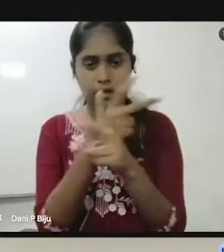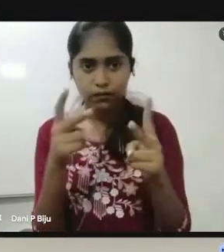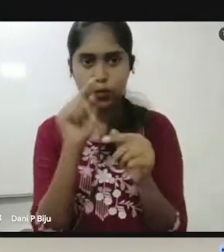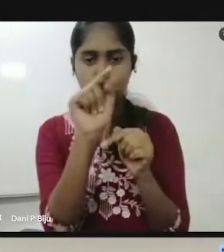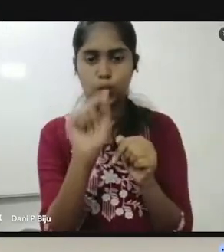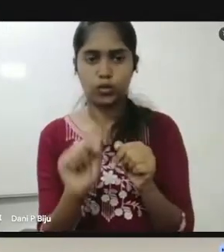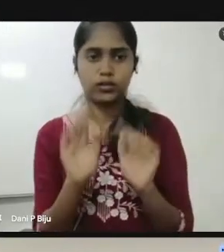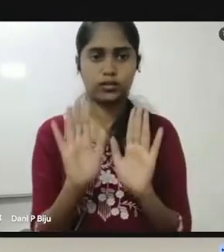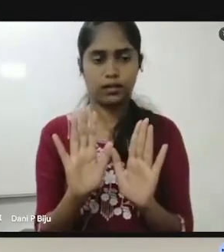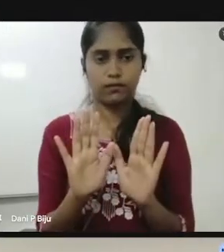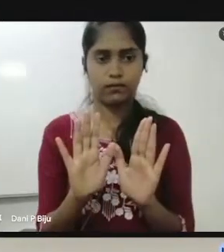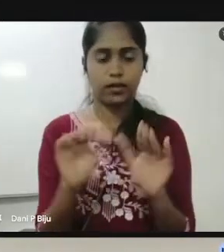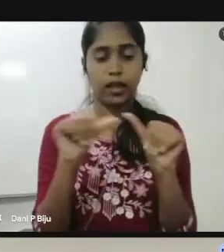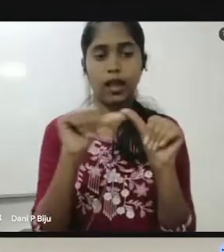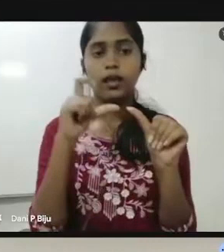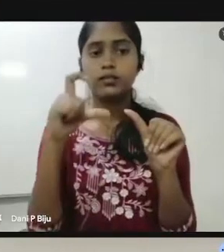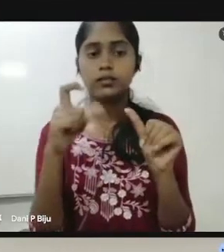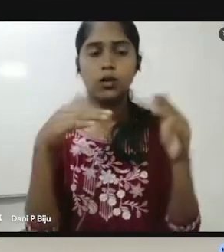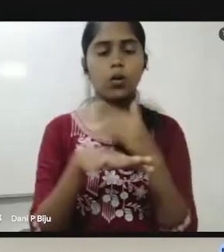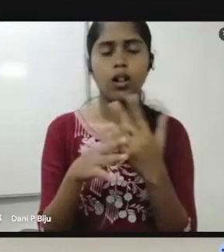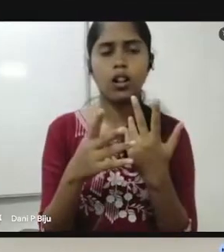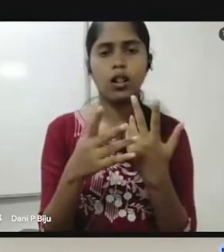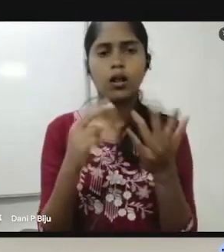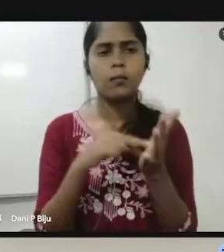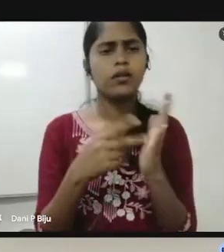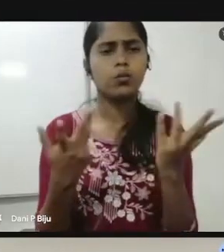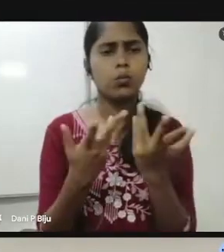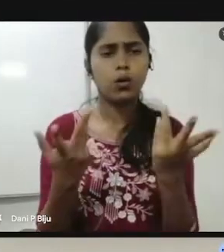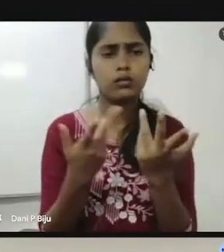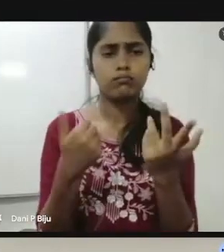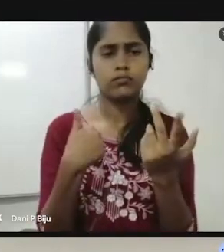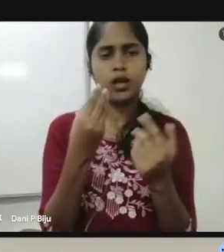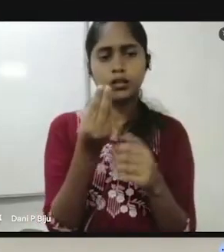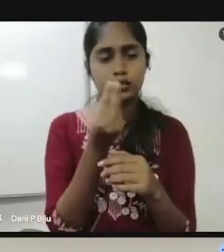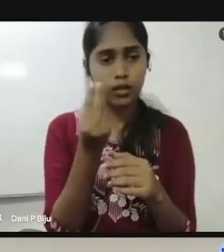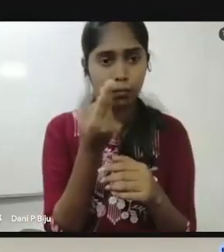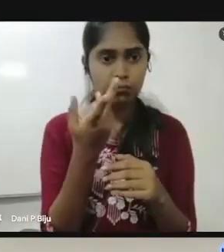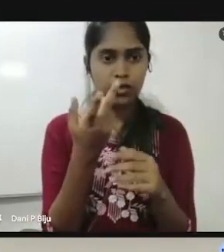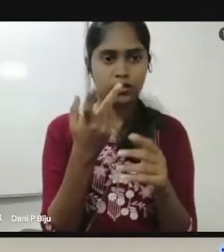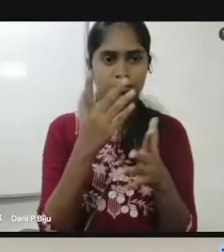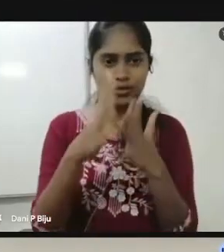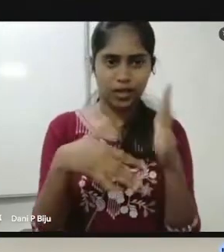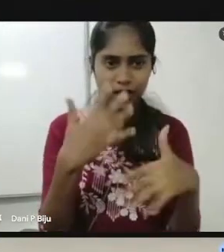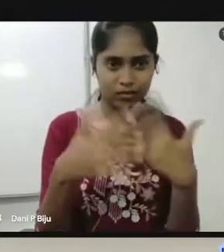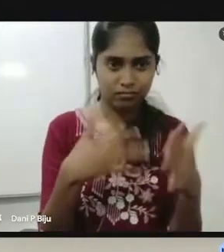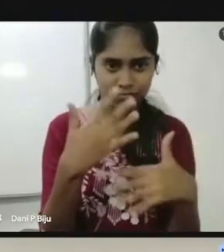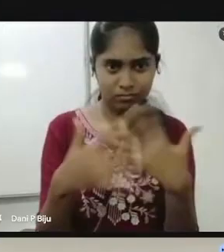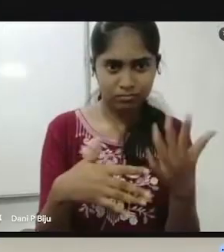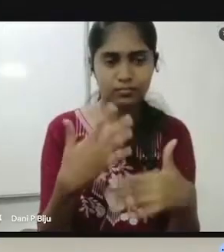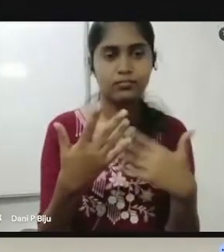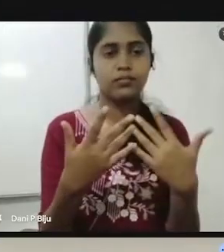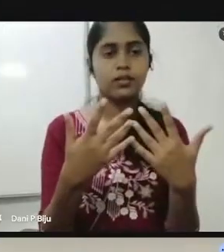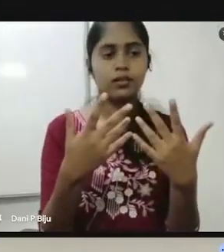AAC എന്ന് പറയുമ്പോൾ അതിനകത്ത് ചിഹ്നങ്ങളുണ്ട്, അതിന് എയ്ഡ്സ് ഉണ്ട്, ടെക്നീക്സ് ആൻഡ് സ്ട്രാറ്റജീസ്. ഇതെന്താണെന്ന് നമുക്ക് ഓരോന്നോരോന്നായിട്ട്